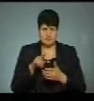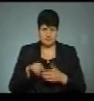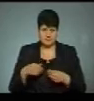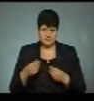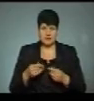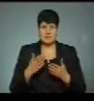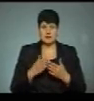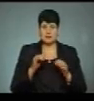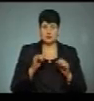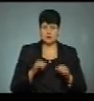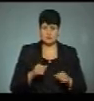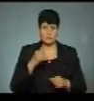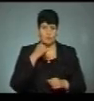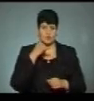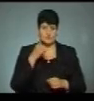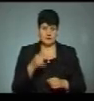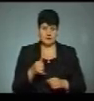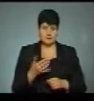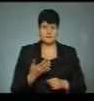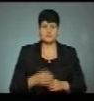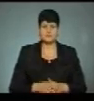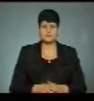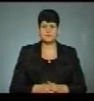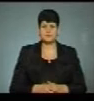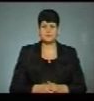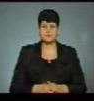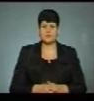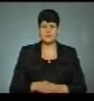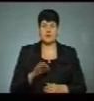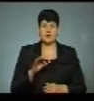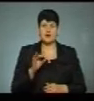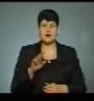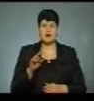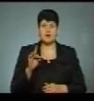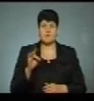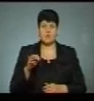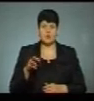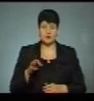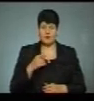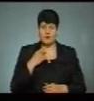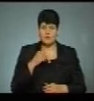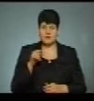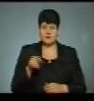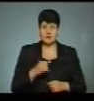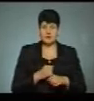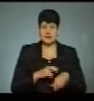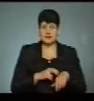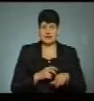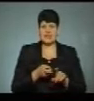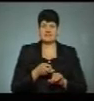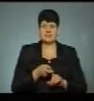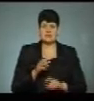вони мали можливість подзвонити на гарячу лінію. Ольга Ярмоленко каже, на лінії працюють